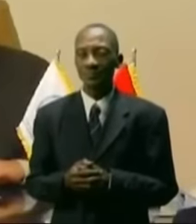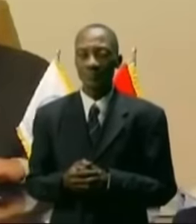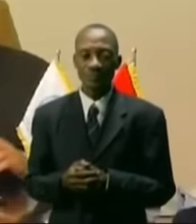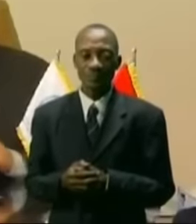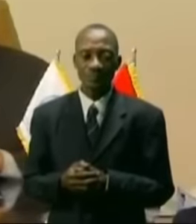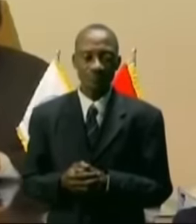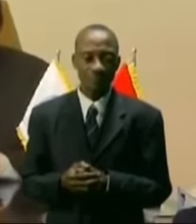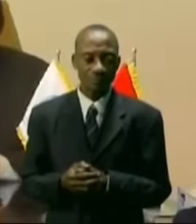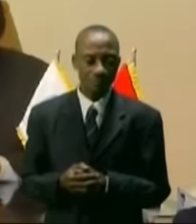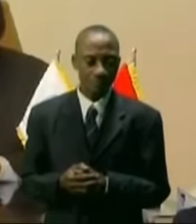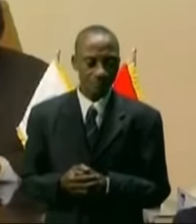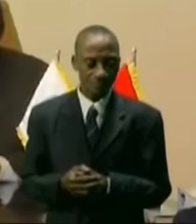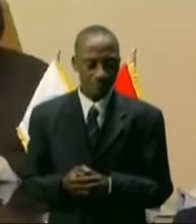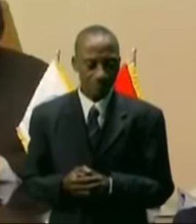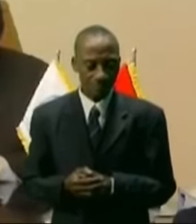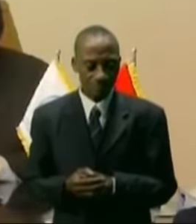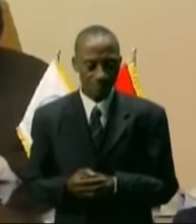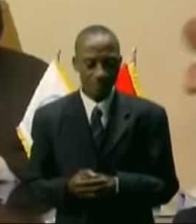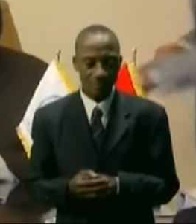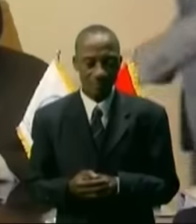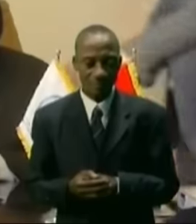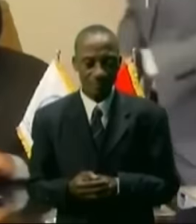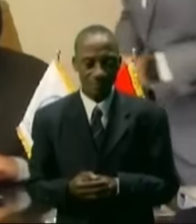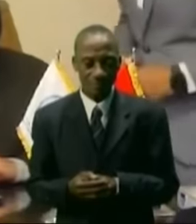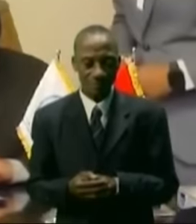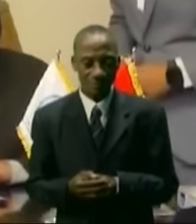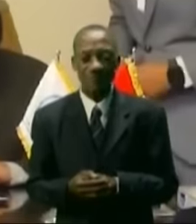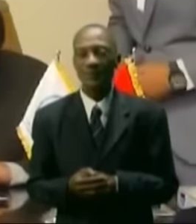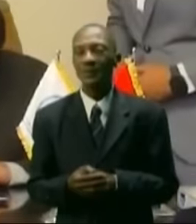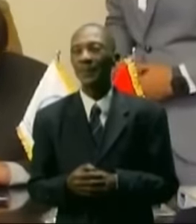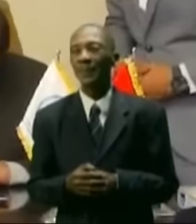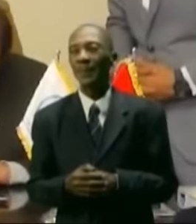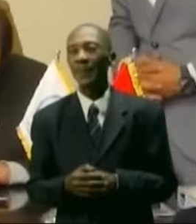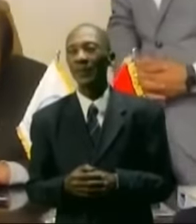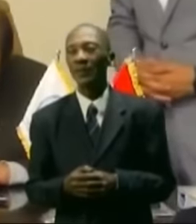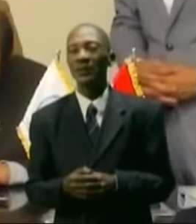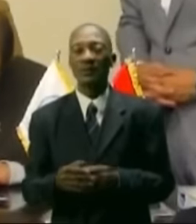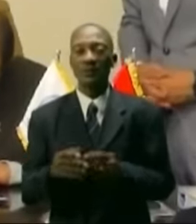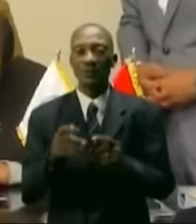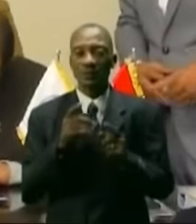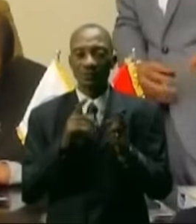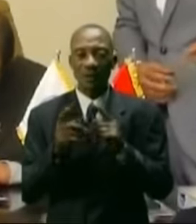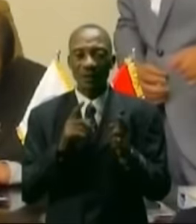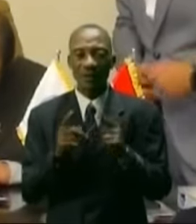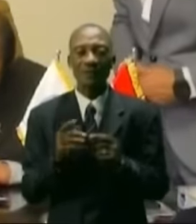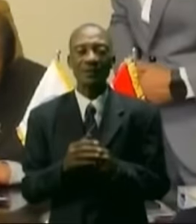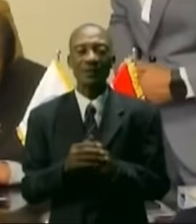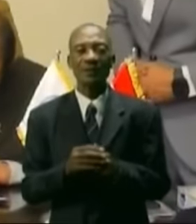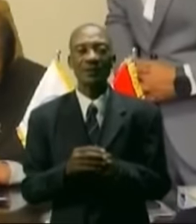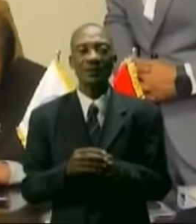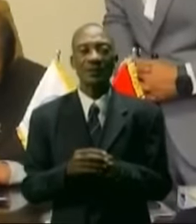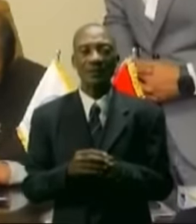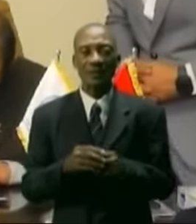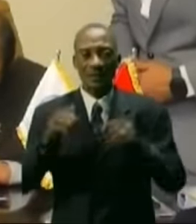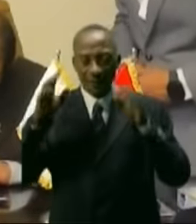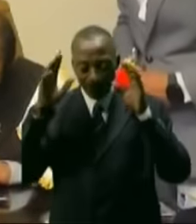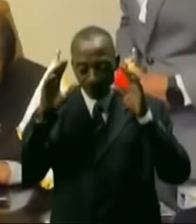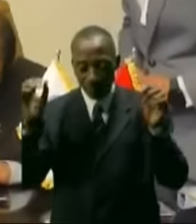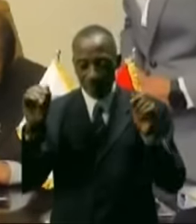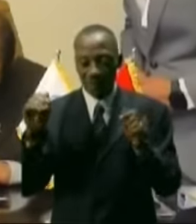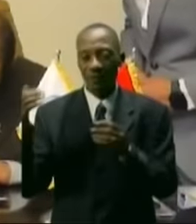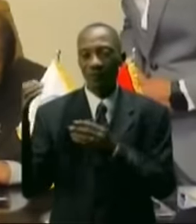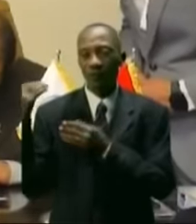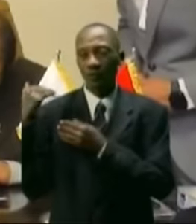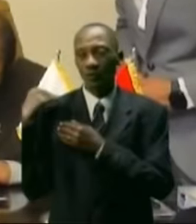Deux images qui renforcent la coopération entre Kinshasa et Caire. Ici en image, le président de l'Autorité nationale